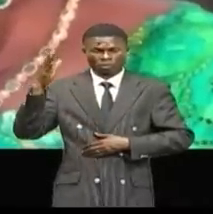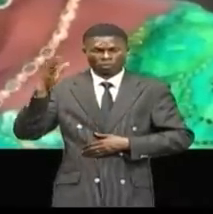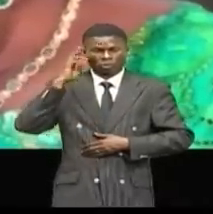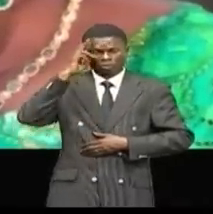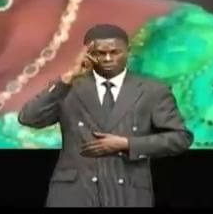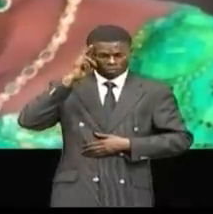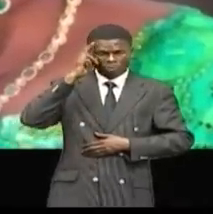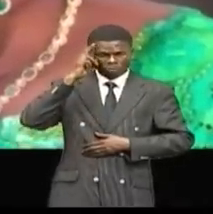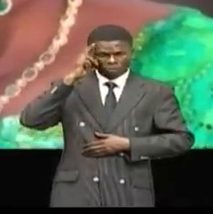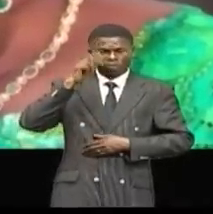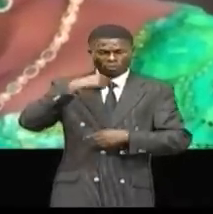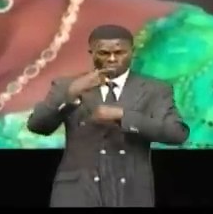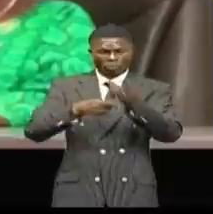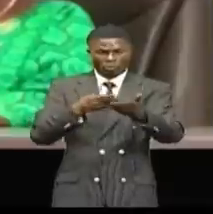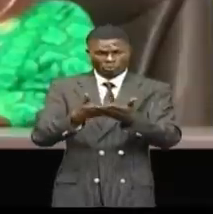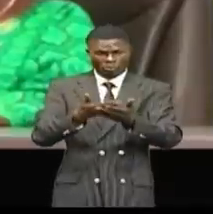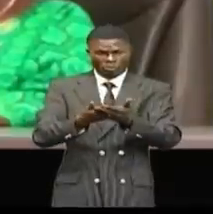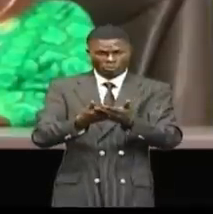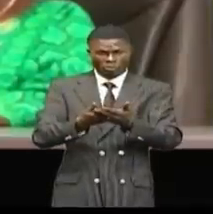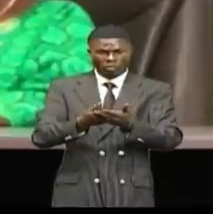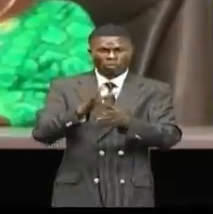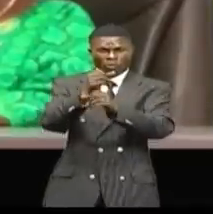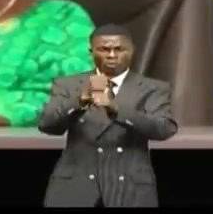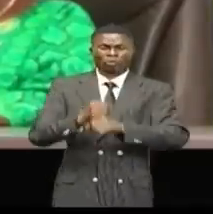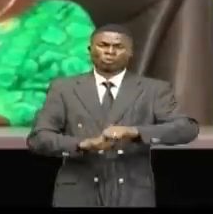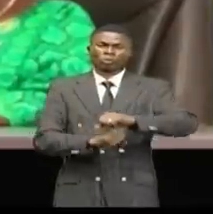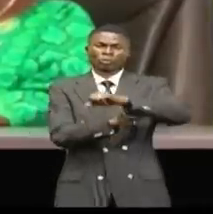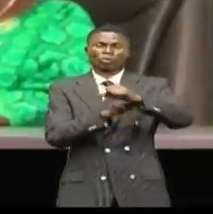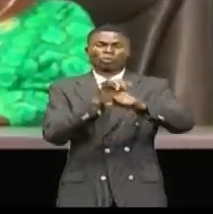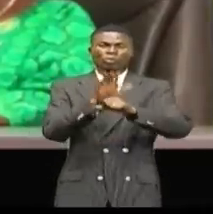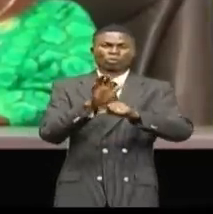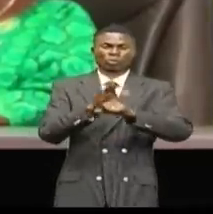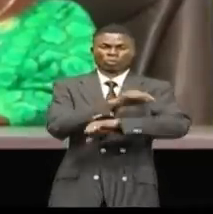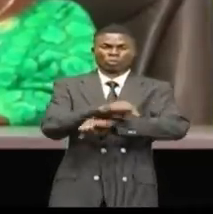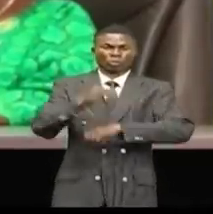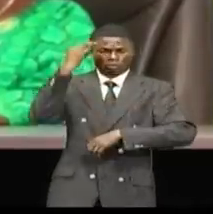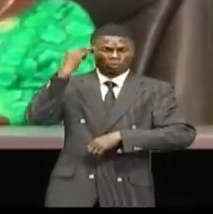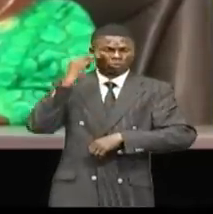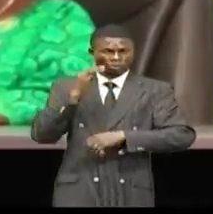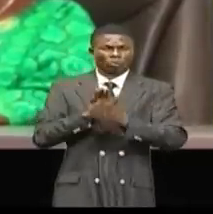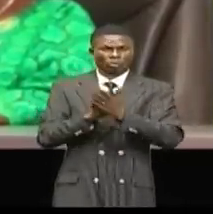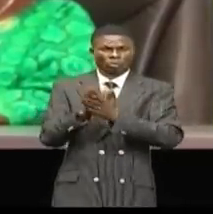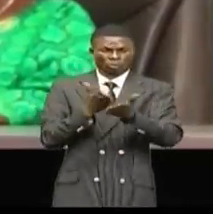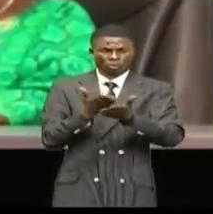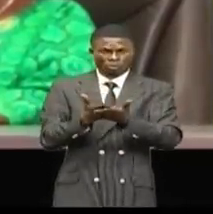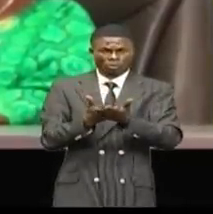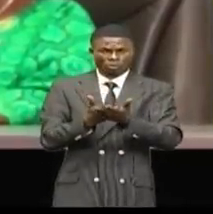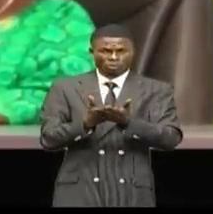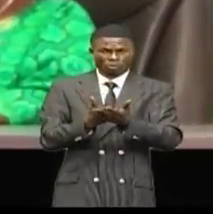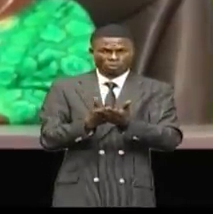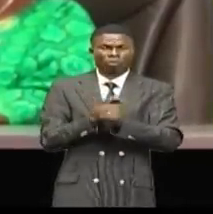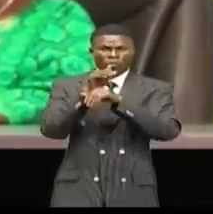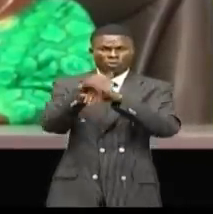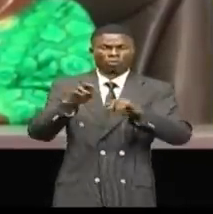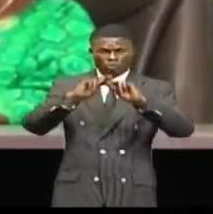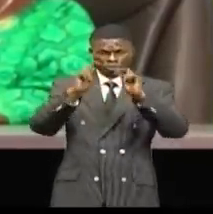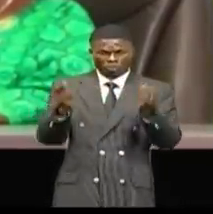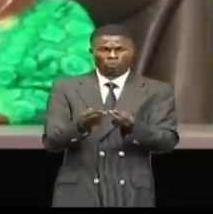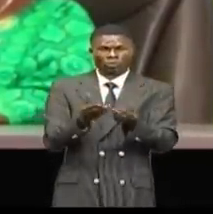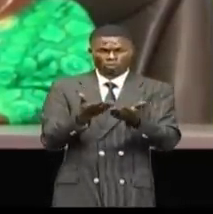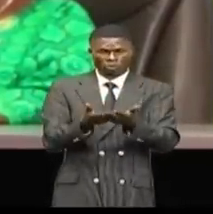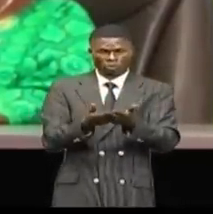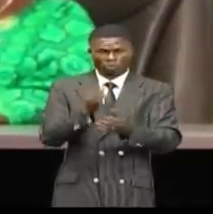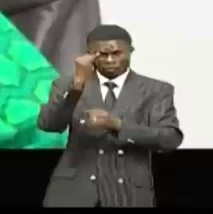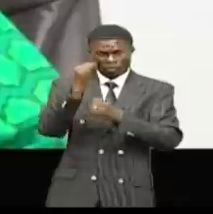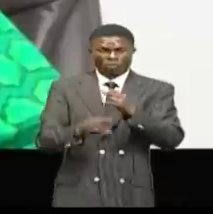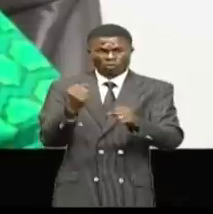réflexion sur cette relance a bénéficié de l'apport de plusieurs ministères concernés qui ont fait partie de la commission. Au terme